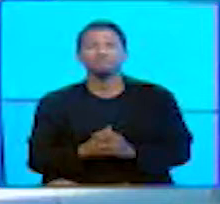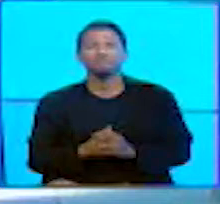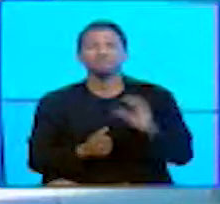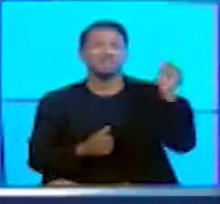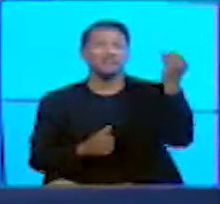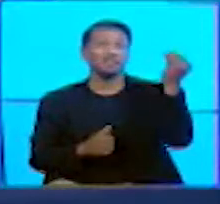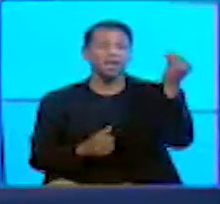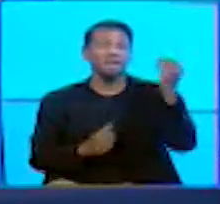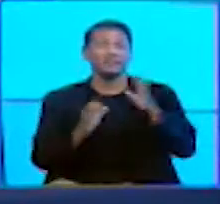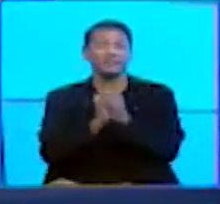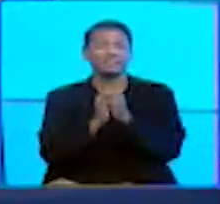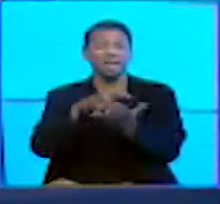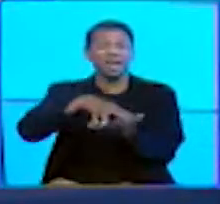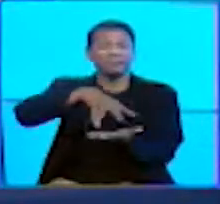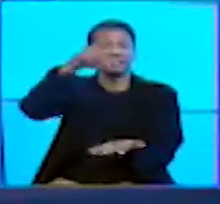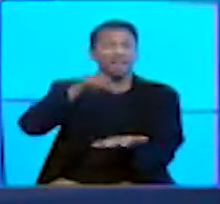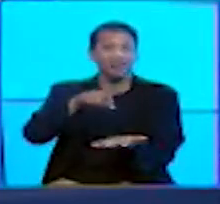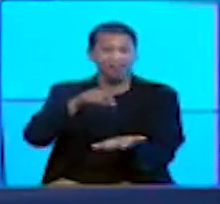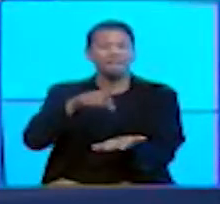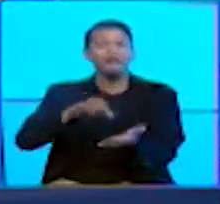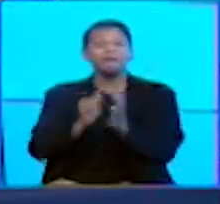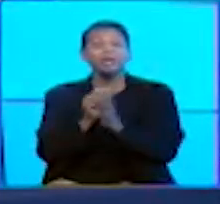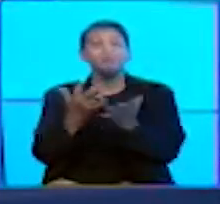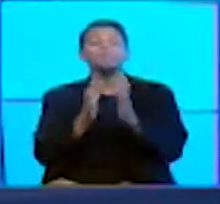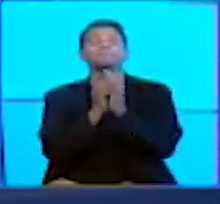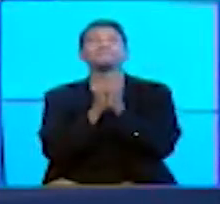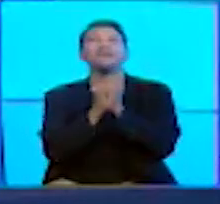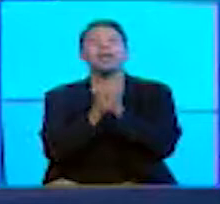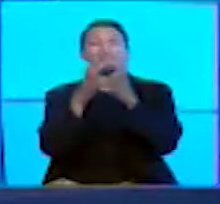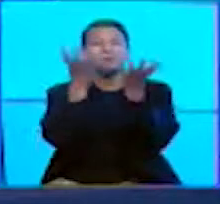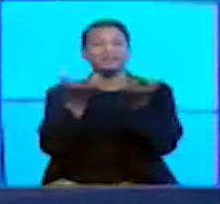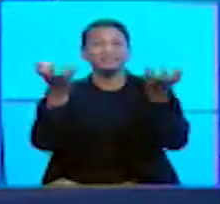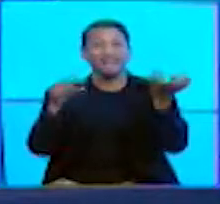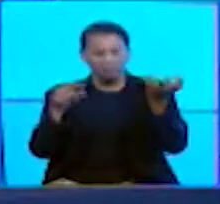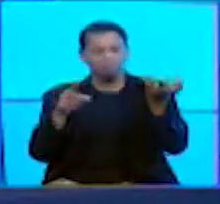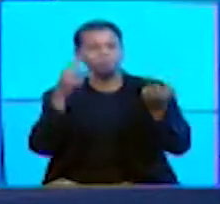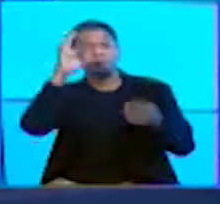Di Jakarta, pemirsa gereja katedral juga menggelar misa Paskah dengan pengamanan yang ketat.